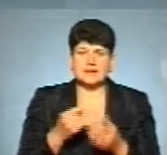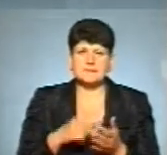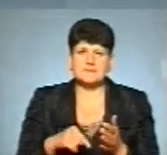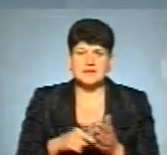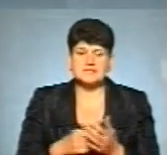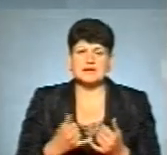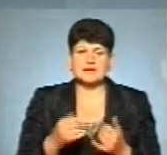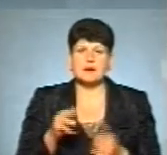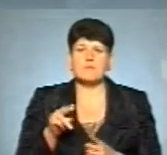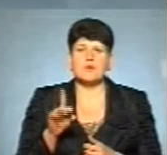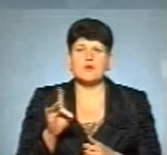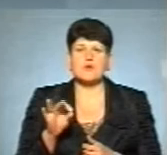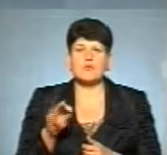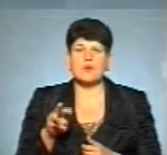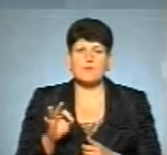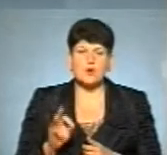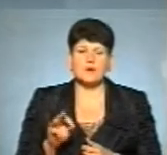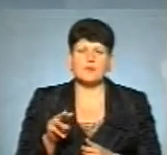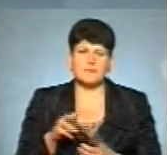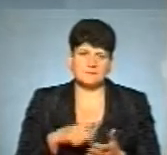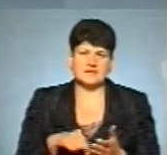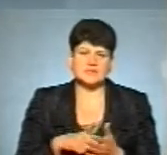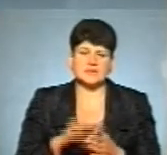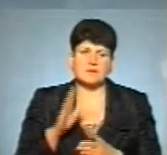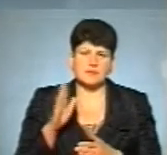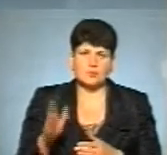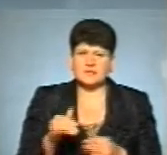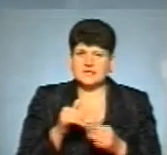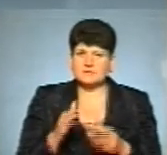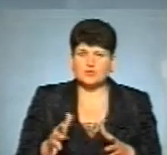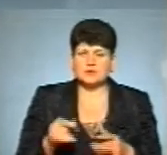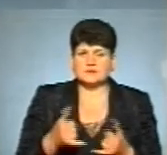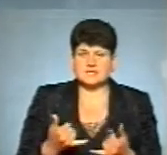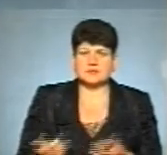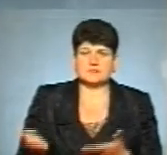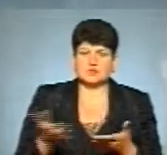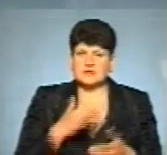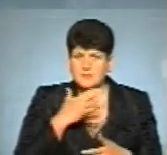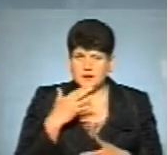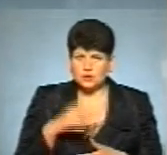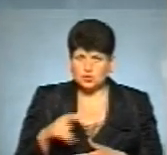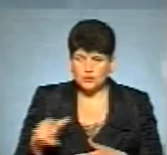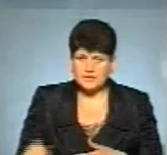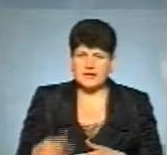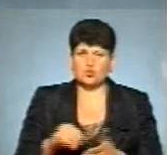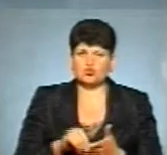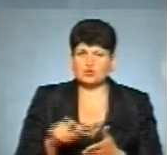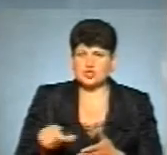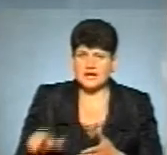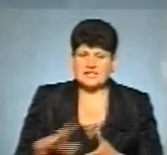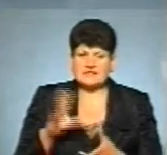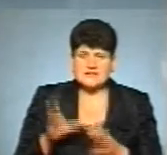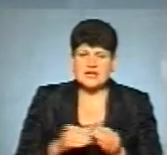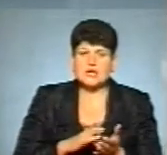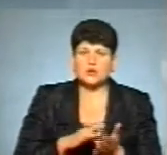для промо міста на майбутнє, напевно. Бо якщо ми не зможемо ще цього року в місто запросити багато людей, чи учасників, чи взагалі